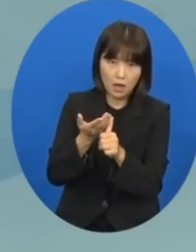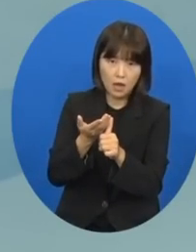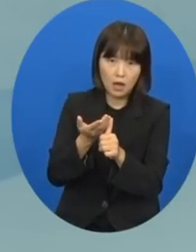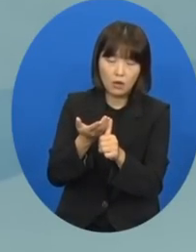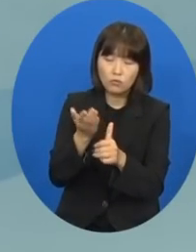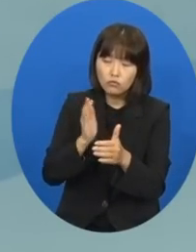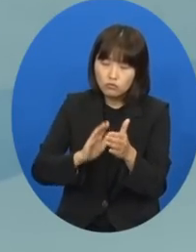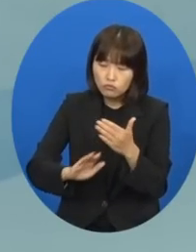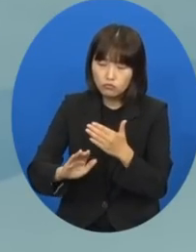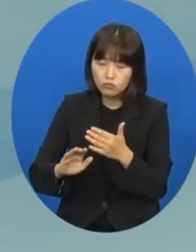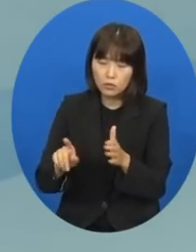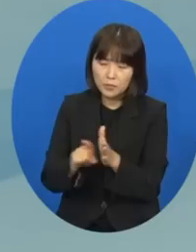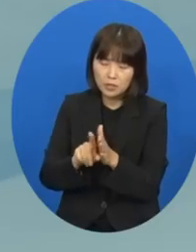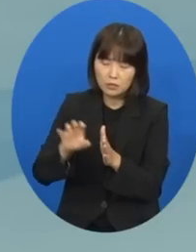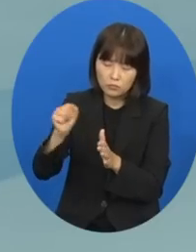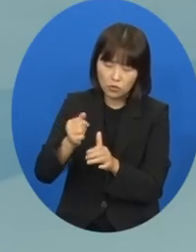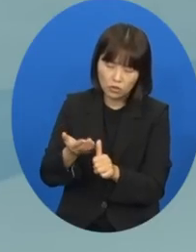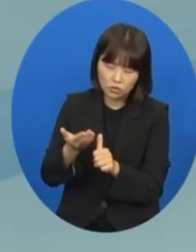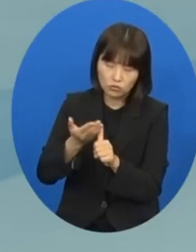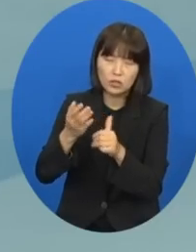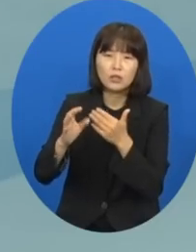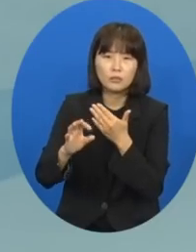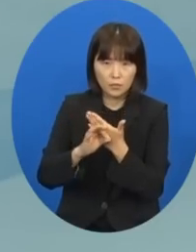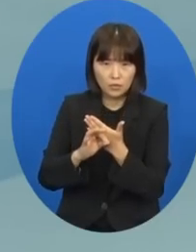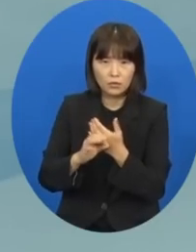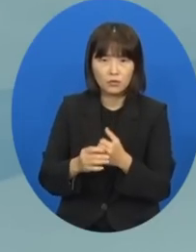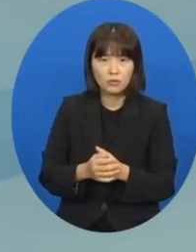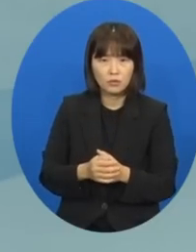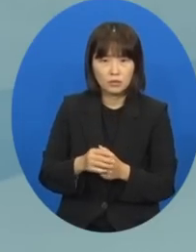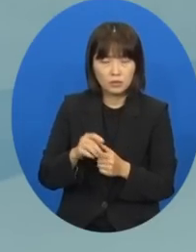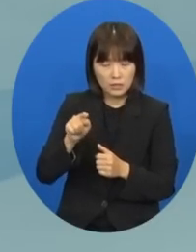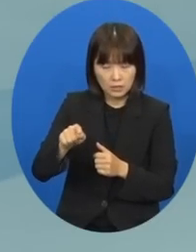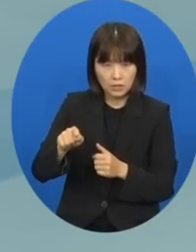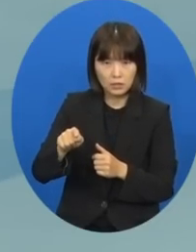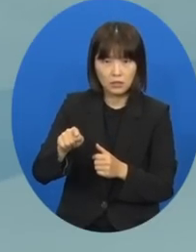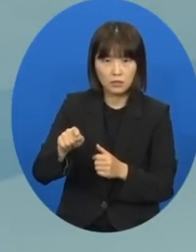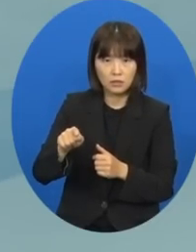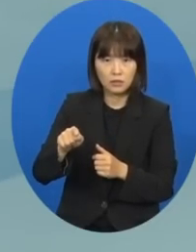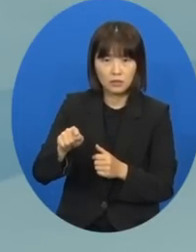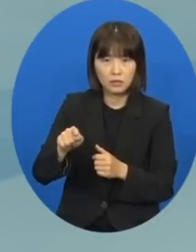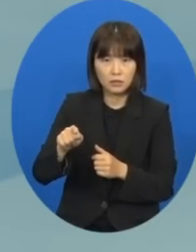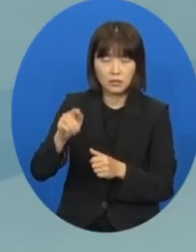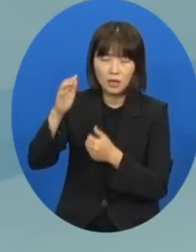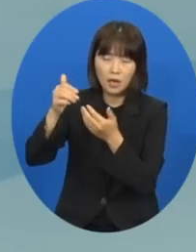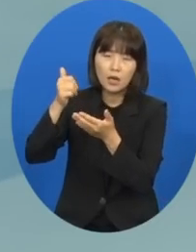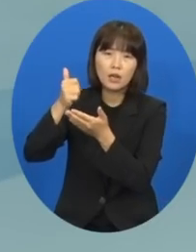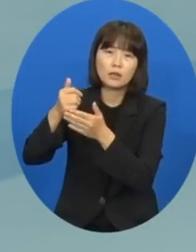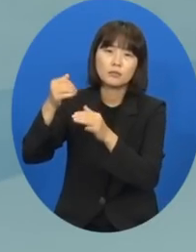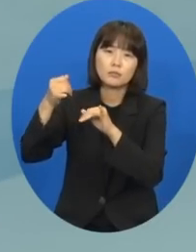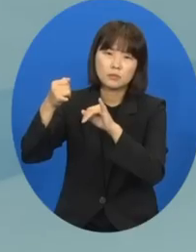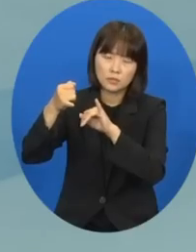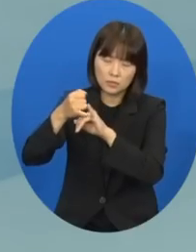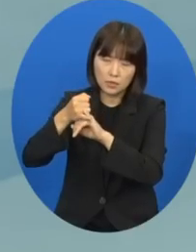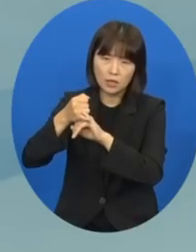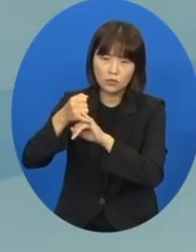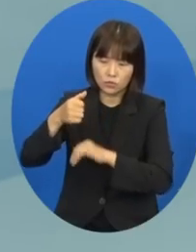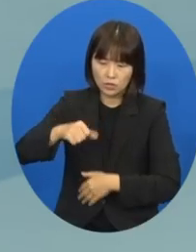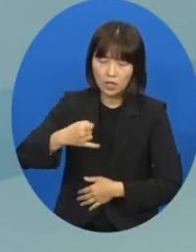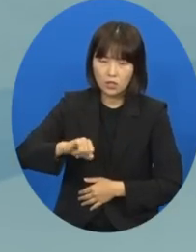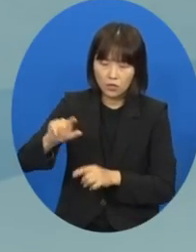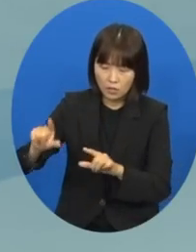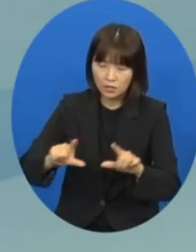매 순간 주님을 의지하지 않는다면 살아갈 수 없는 그 삶이라면 오히려 그것이 약속의 자녀의 삶이 될 수 있는